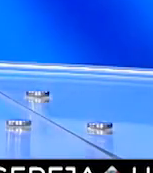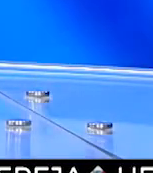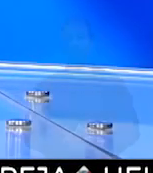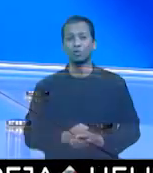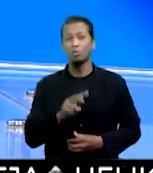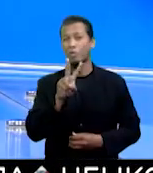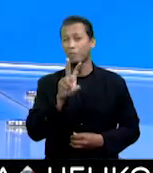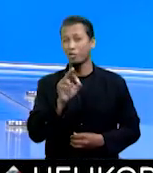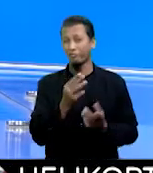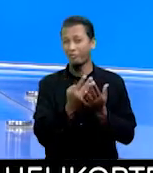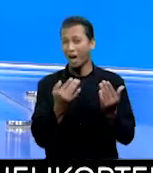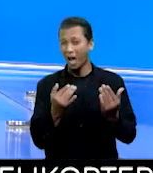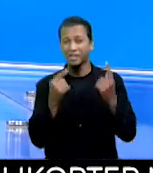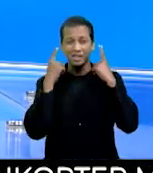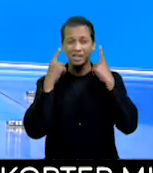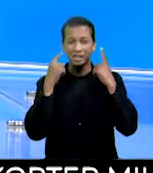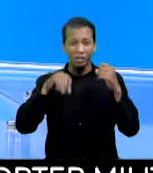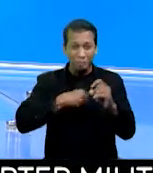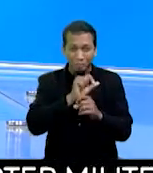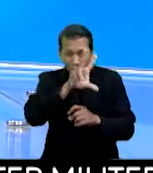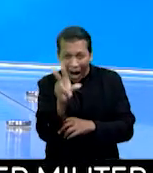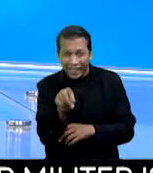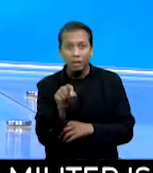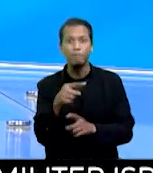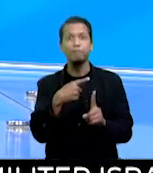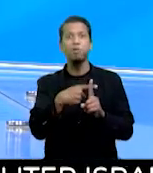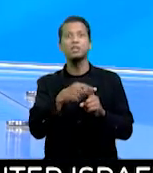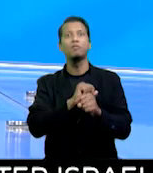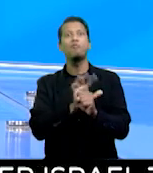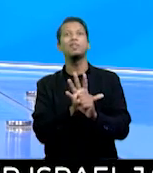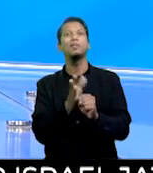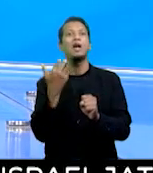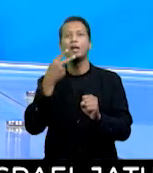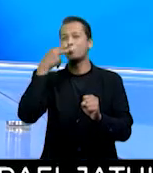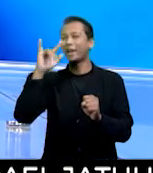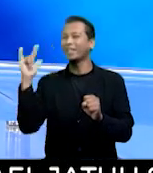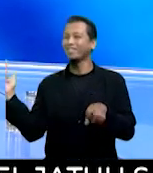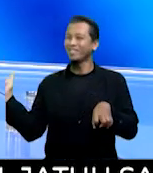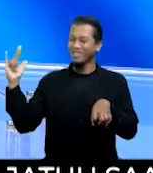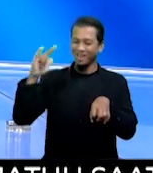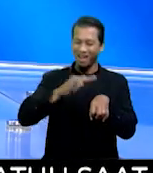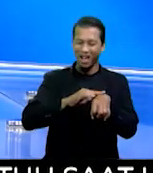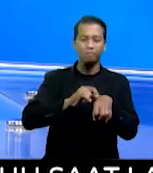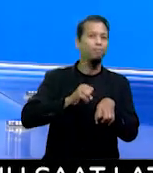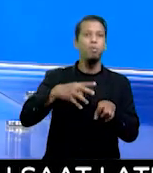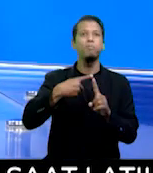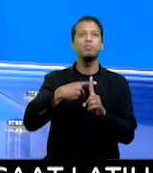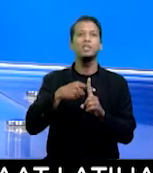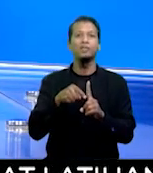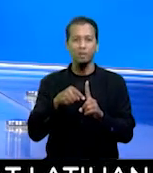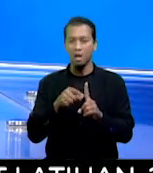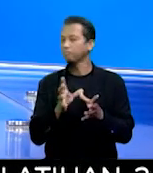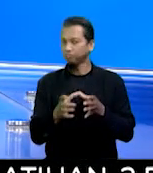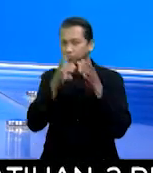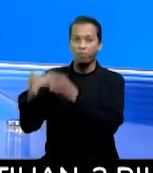Kembali bersama kami, Mirsa, 20 warga Jawa Barat positif varian Omikron setelah pulang dari luar negeri. Saat ini seluruhnya menjalani karantina di Wisma